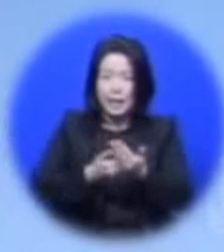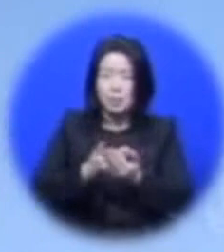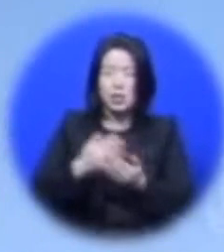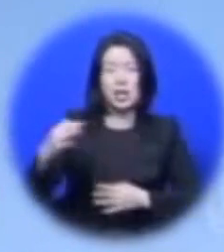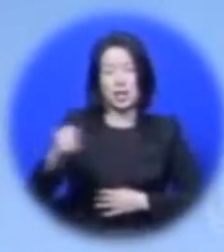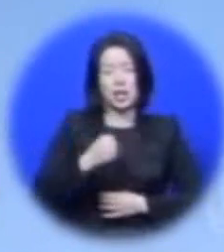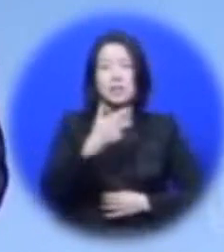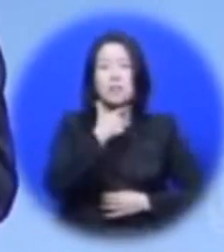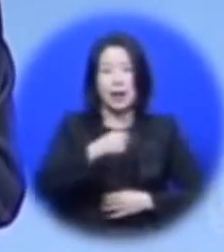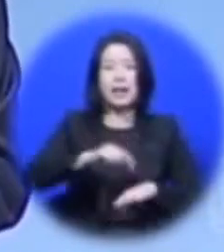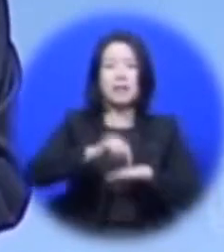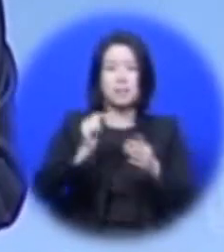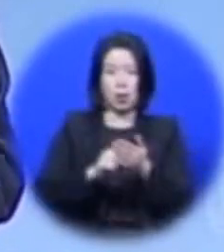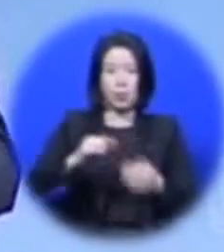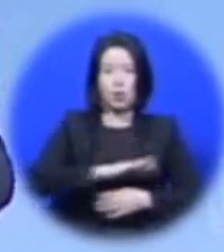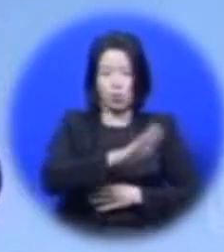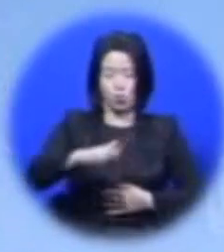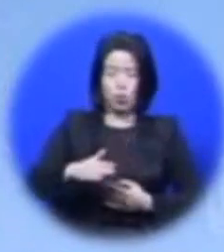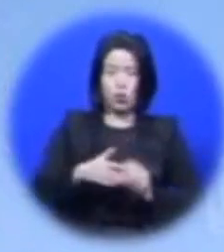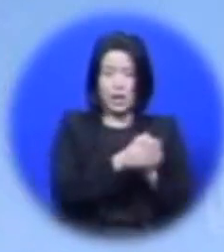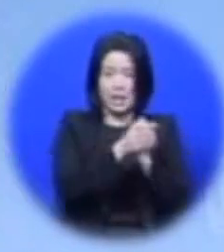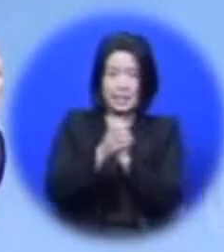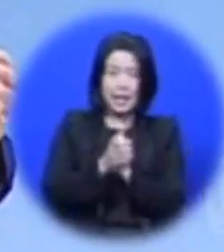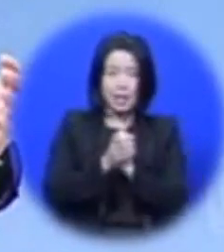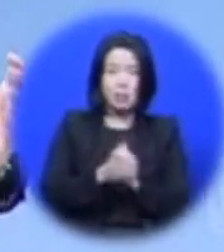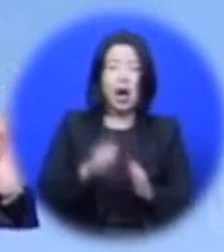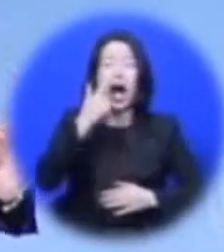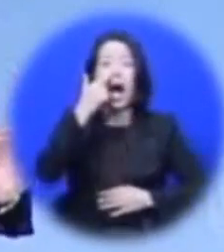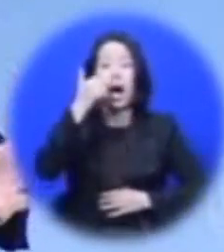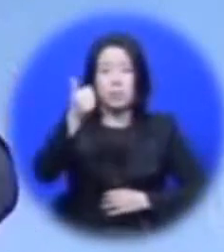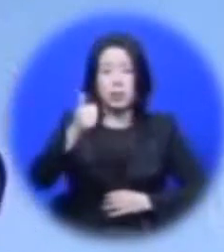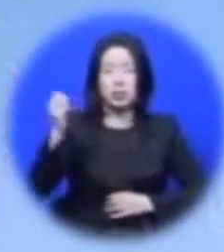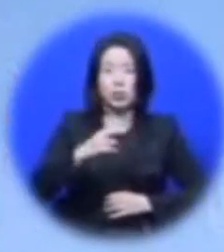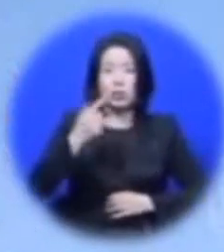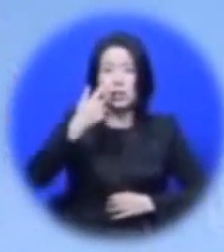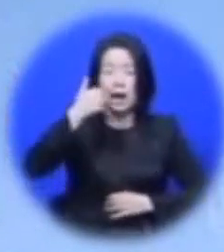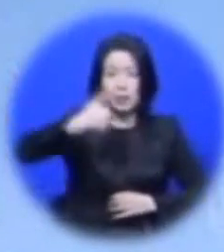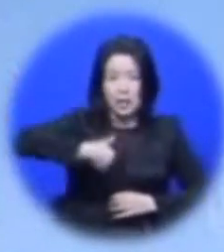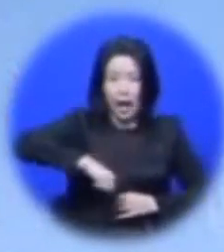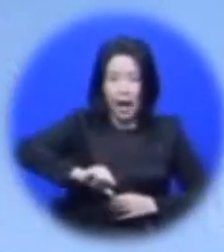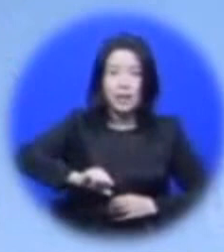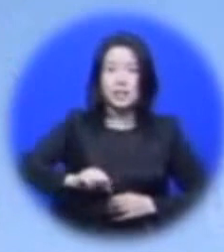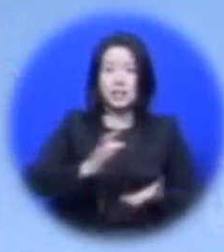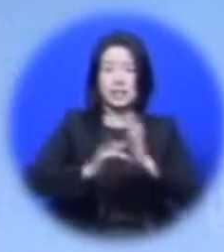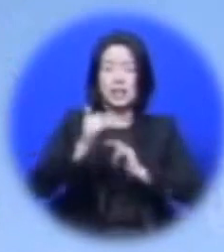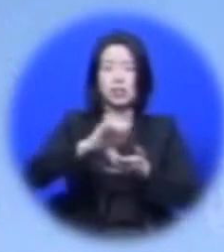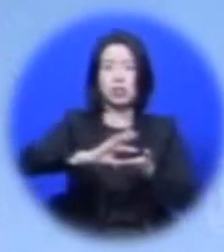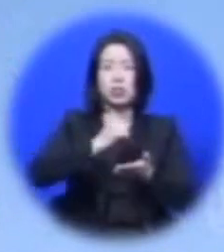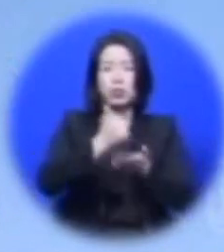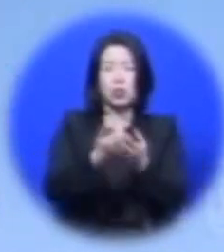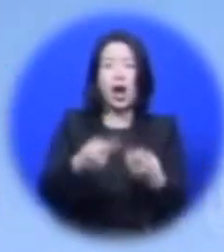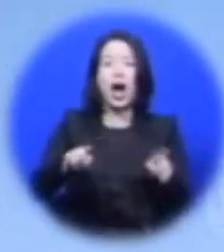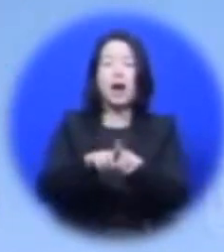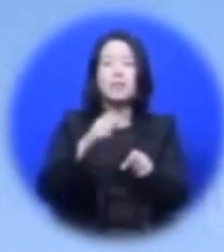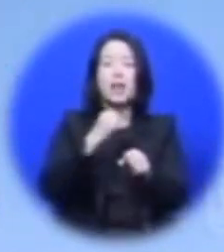것입니다. 우리의 사귐은 아버지와 또 그의 아들 예수 그리스도와 함께하는 사귐입니다.